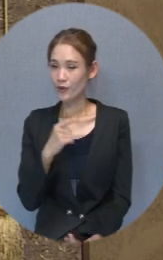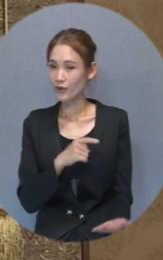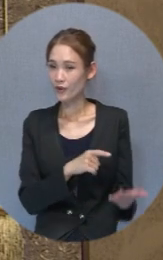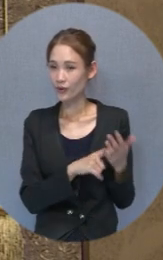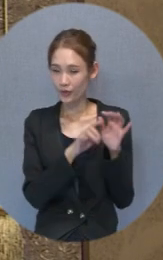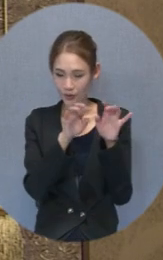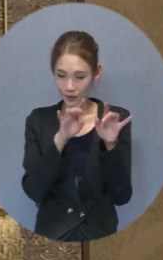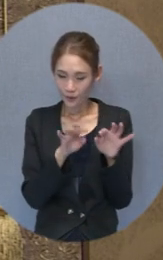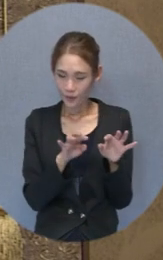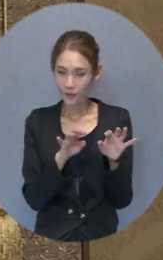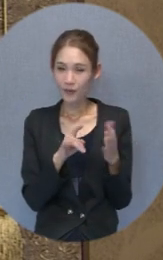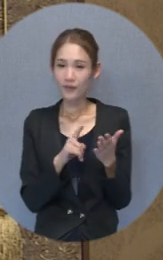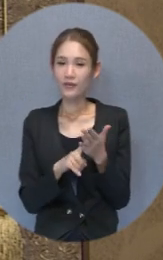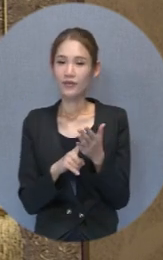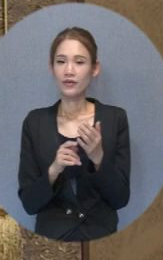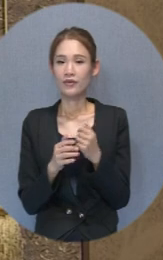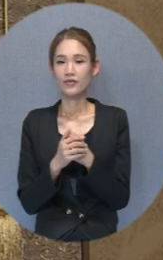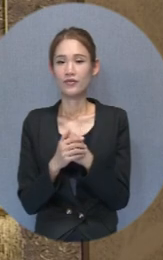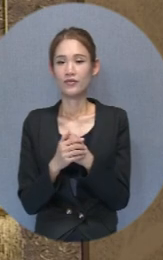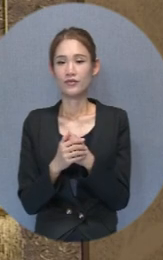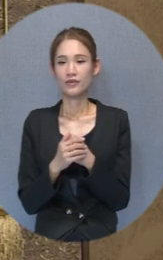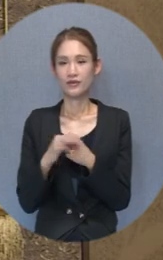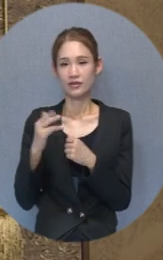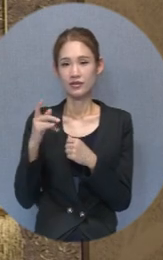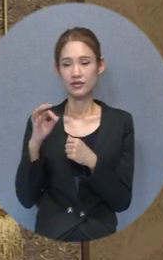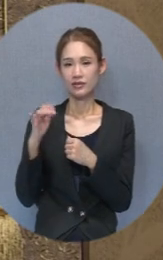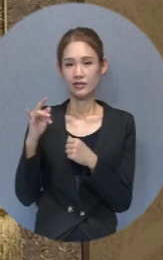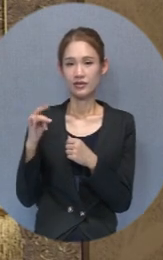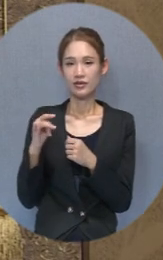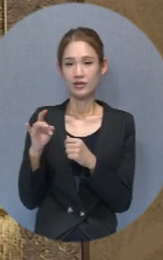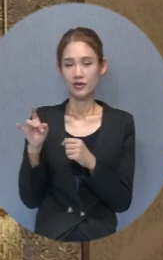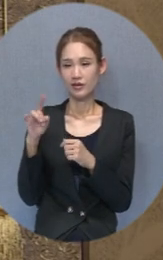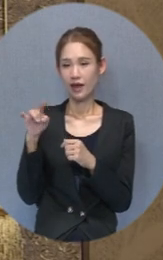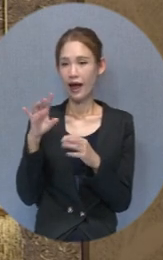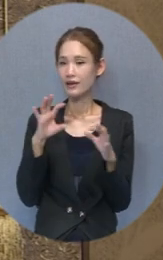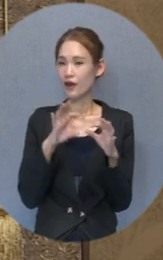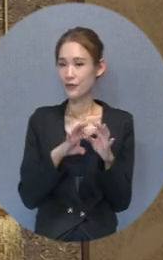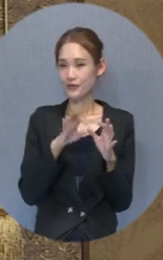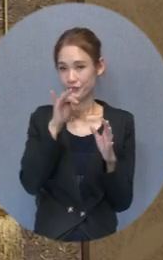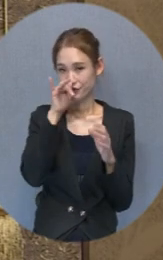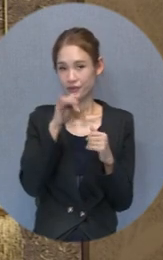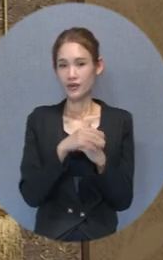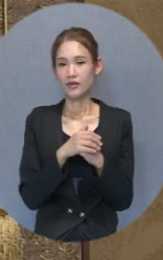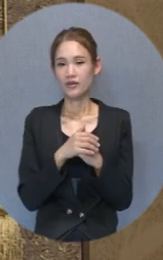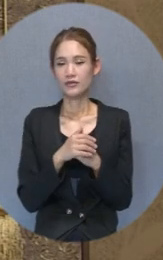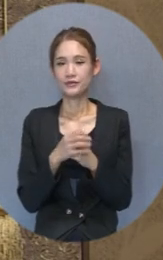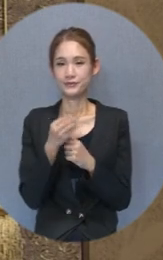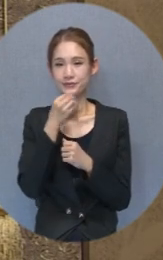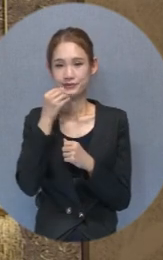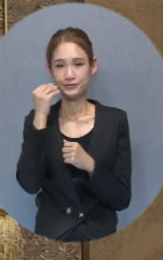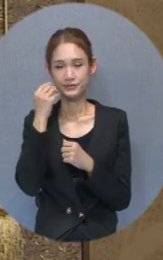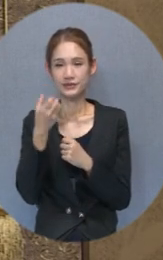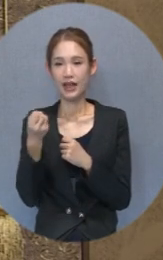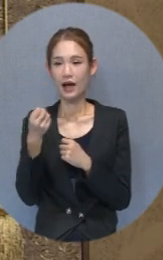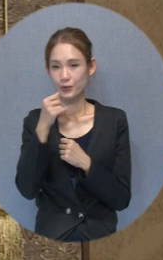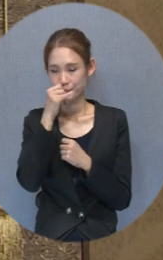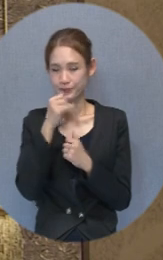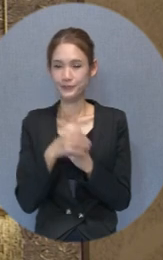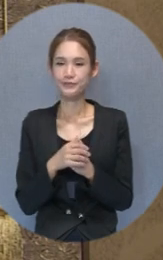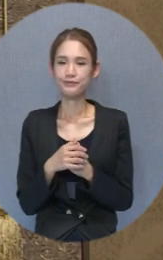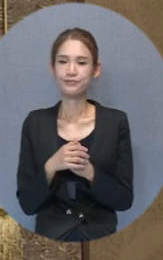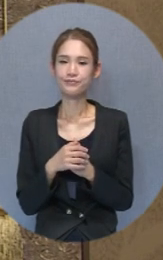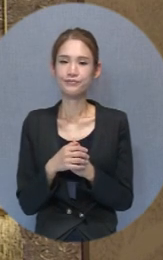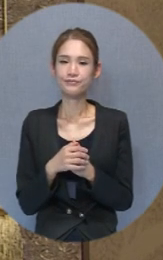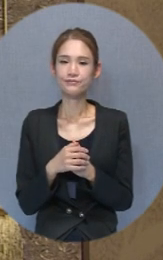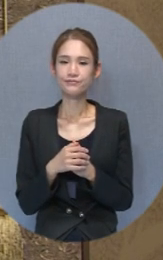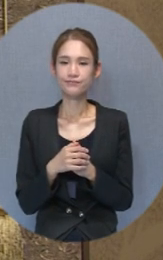네, 담심포라고 하면은 이제 쇼핑몰 링크되는 예. 게 있고요. 또 따로 사이트가 있어요. 네. 그리고